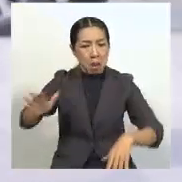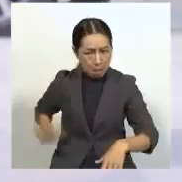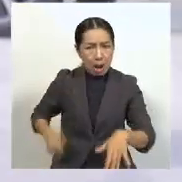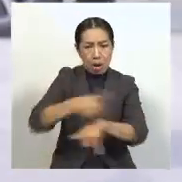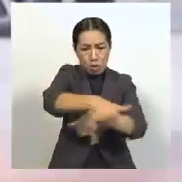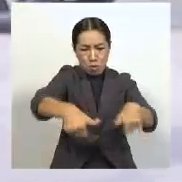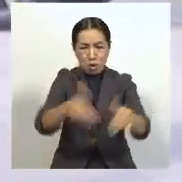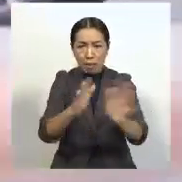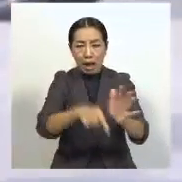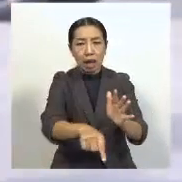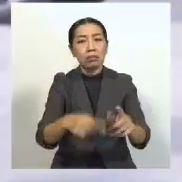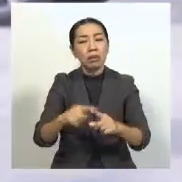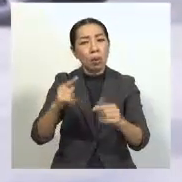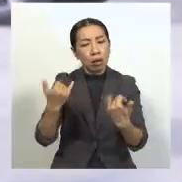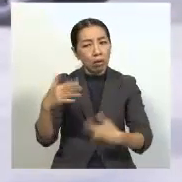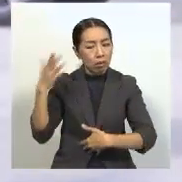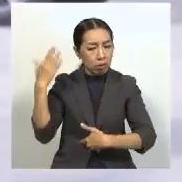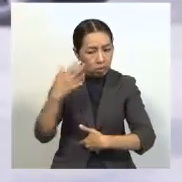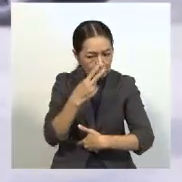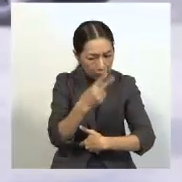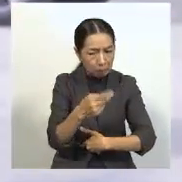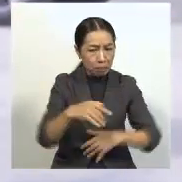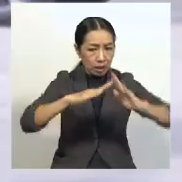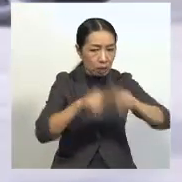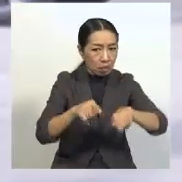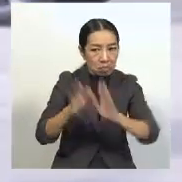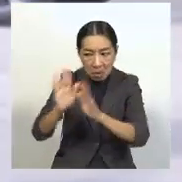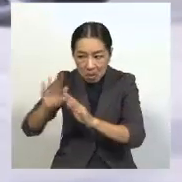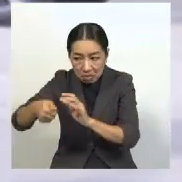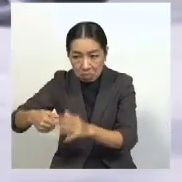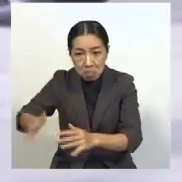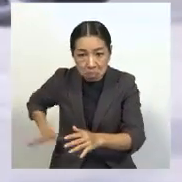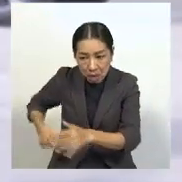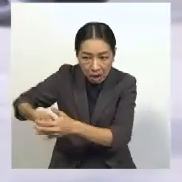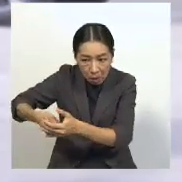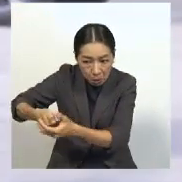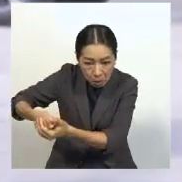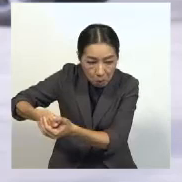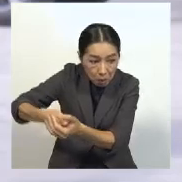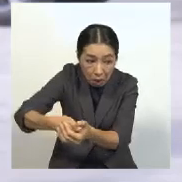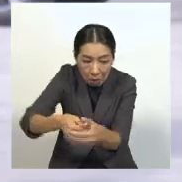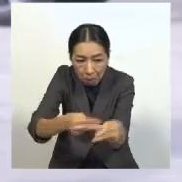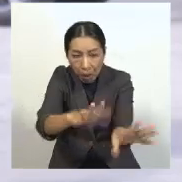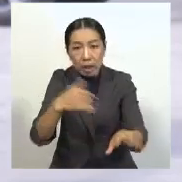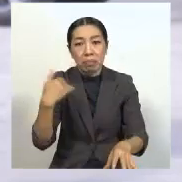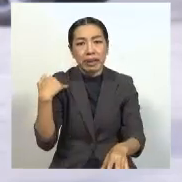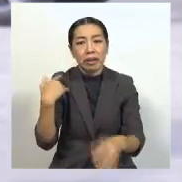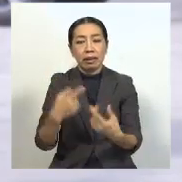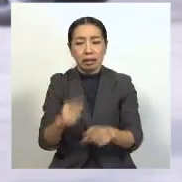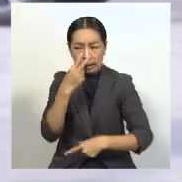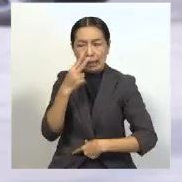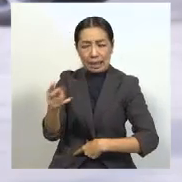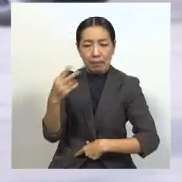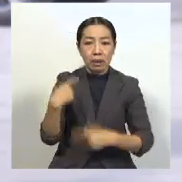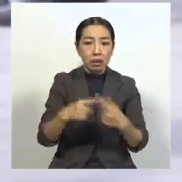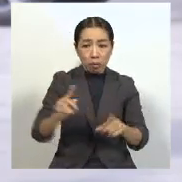ายตัวแต่ว่าครั้งหลังเนี่ยเห็นว่ามีคนนำสุนัขมาปล่อยที่ด้านนอกของวัด แต่ตัวที่ตายเนี่ยคนในพื้นที่ยืนยันนะครับว่าไม่มี